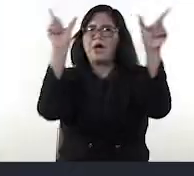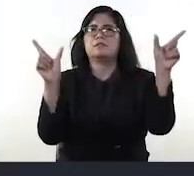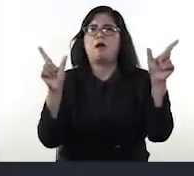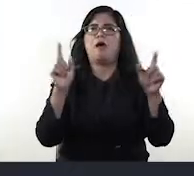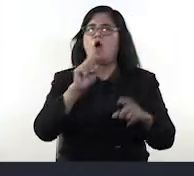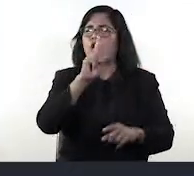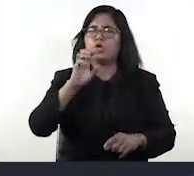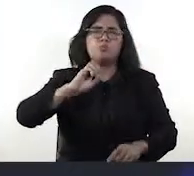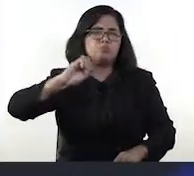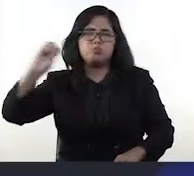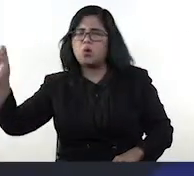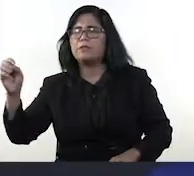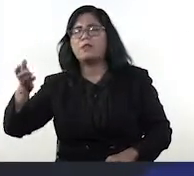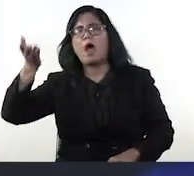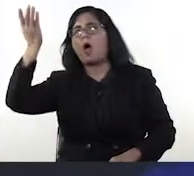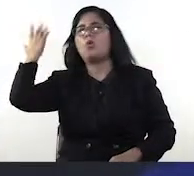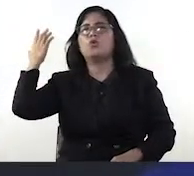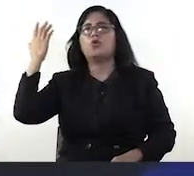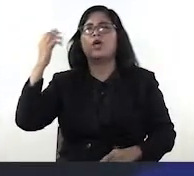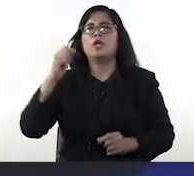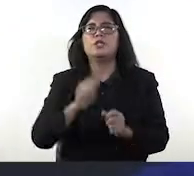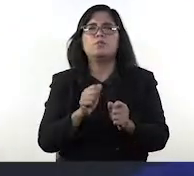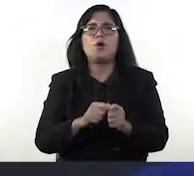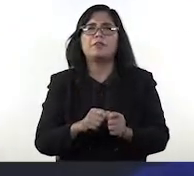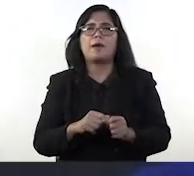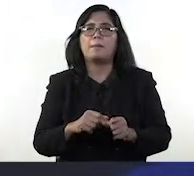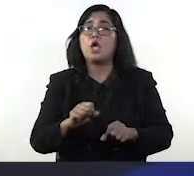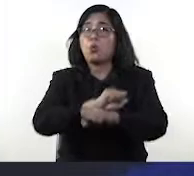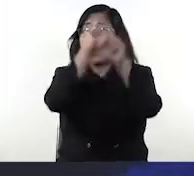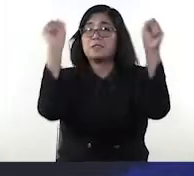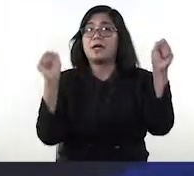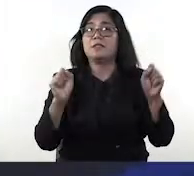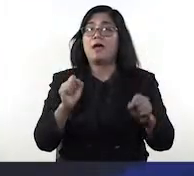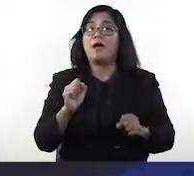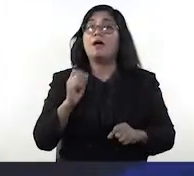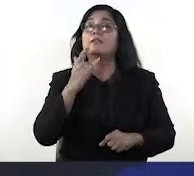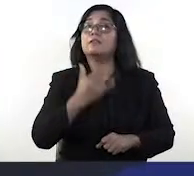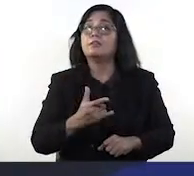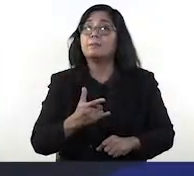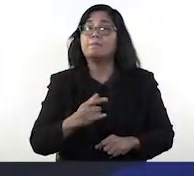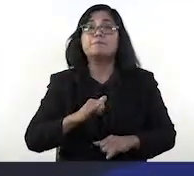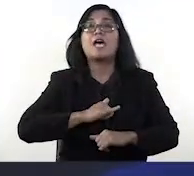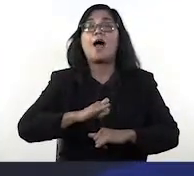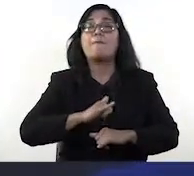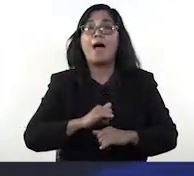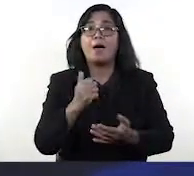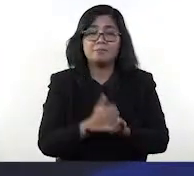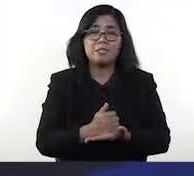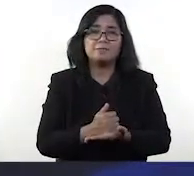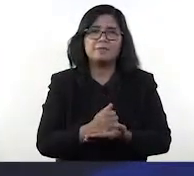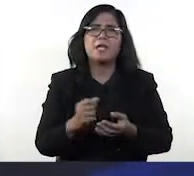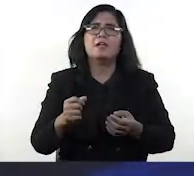kuasa-nya tetap Dahsyat Hai coba satu ayam sederhana yang semua orang tahu Hai